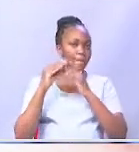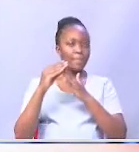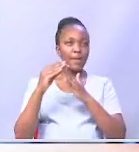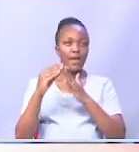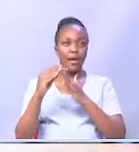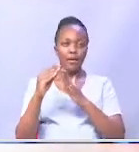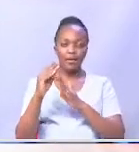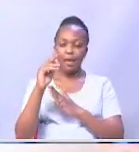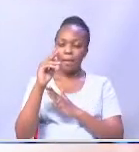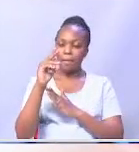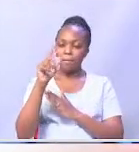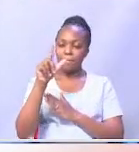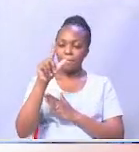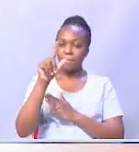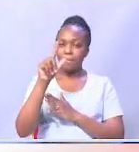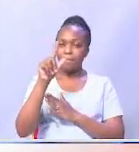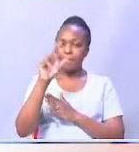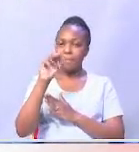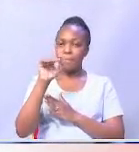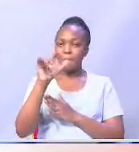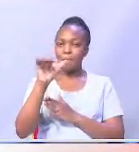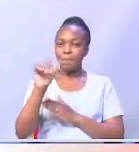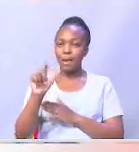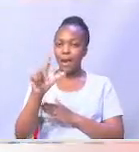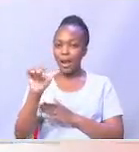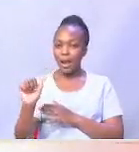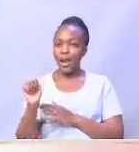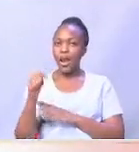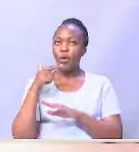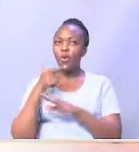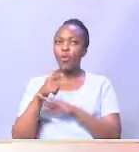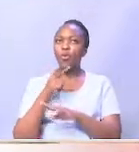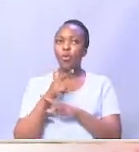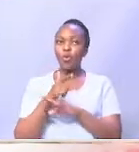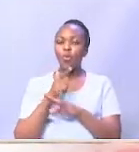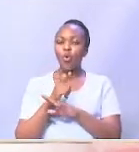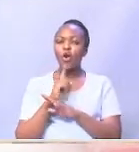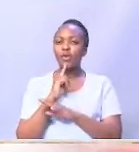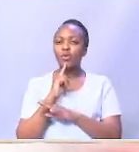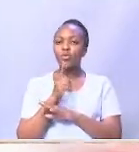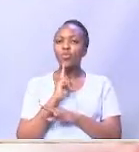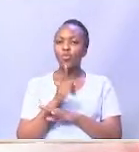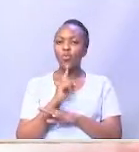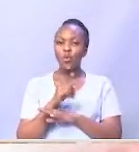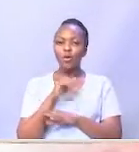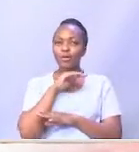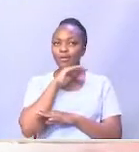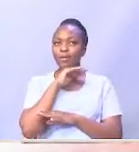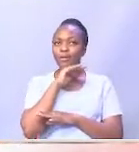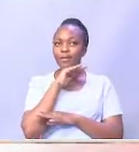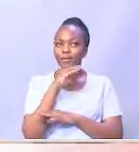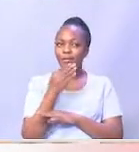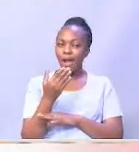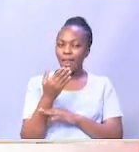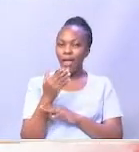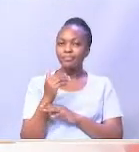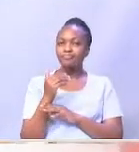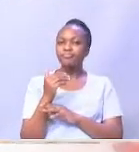warned ODM leader Raila Odinga against attending the meeting. Kakamega, hapo ndio bedroom